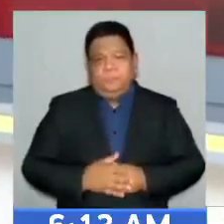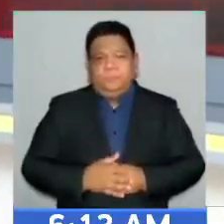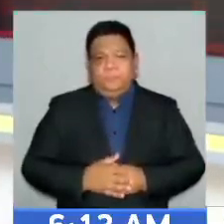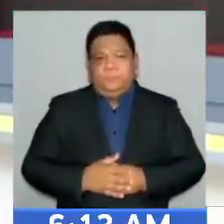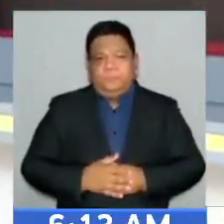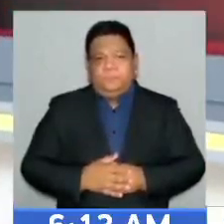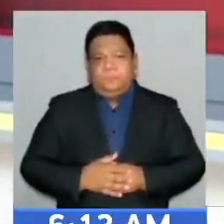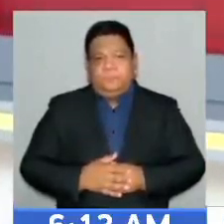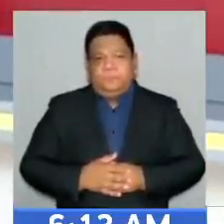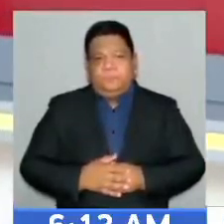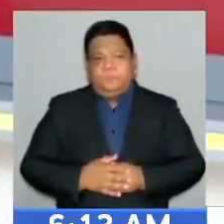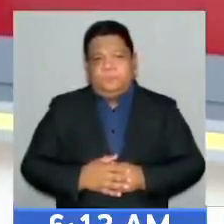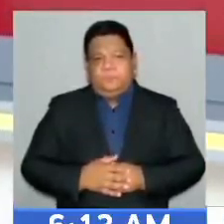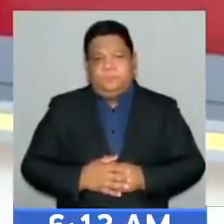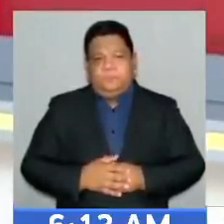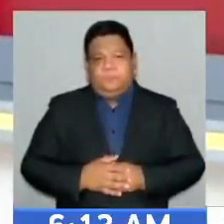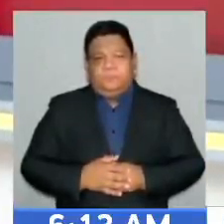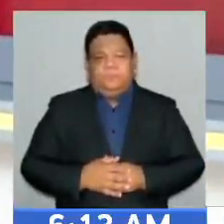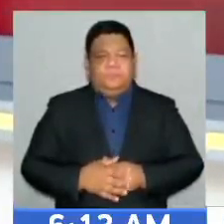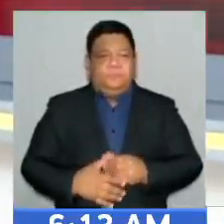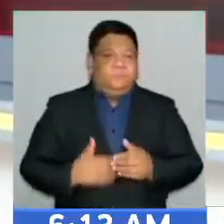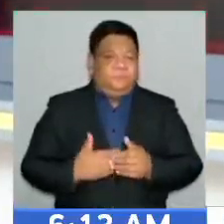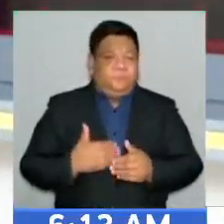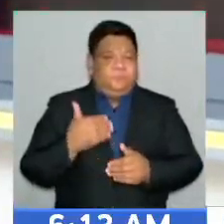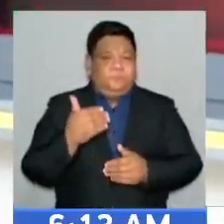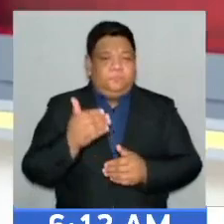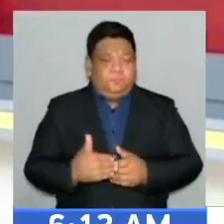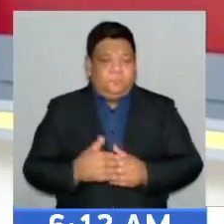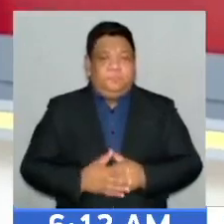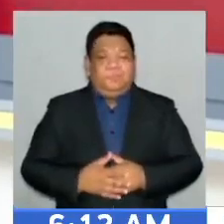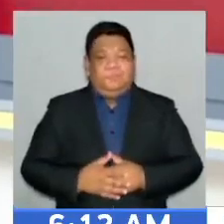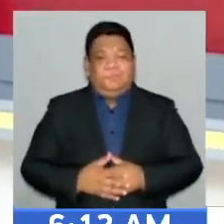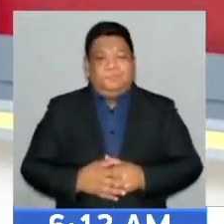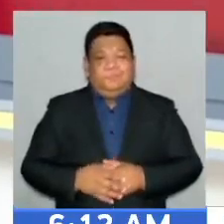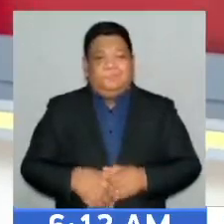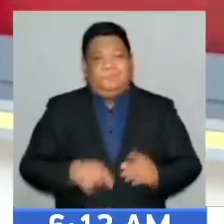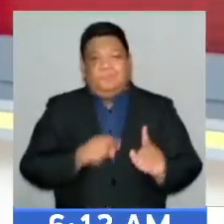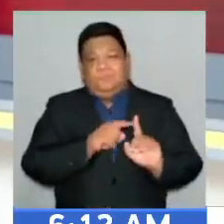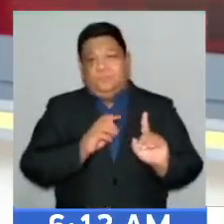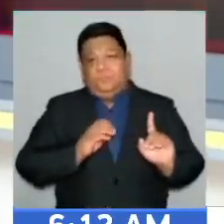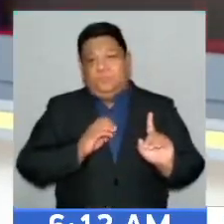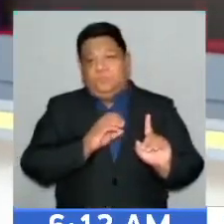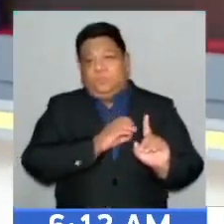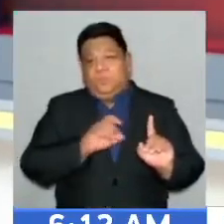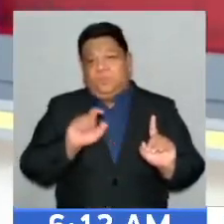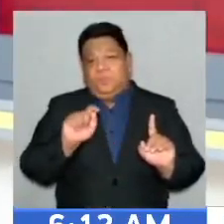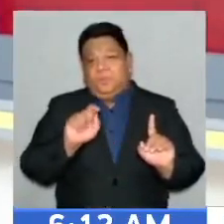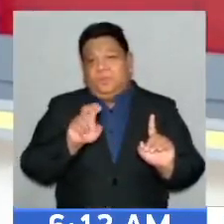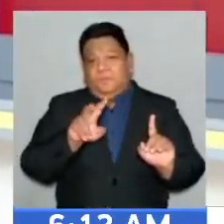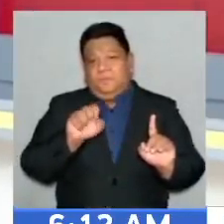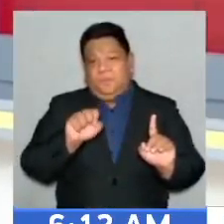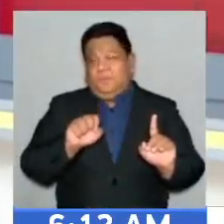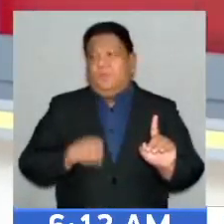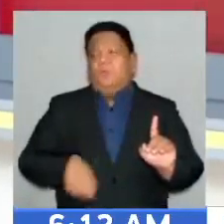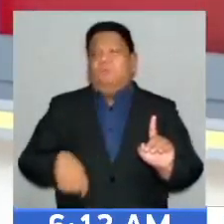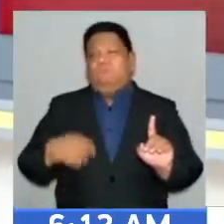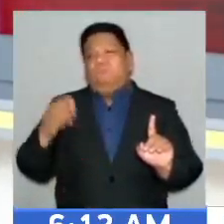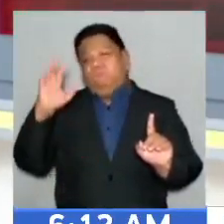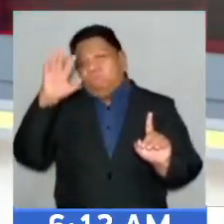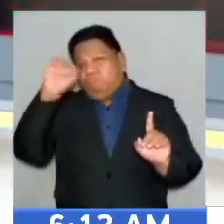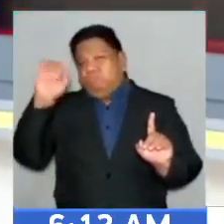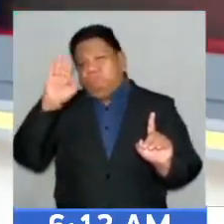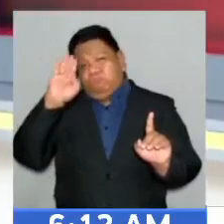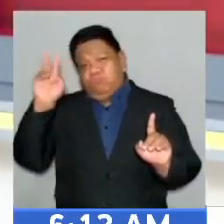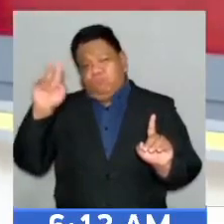Kasunod naman ng pagpapauwi sa kanya ni Pangulong Bongbong Marcos, may hiling si Negros Oriental 3rd District Representative Arnolfo Teves Jr. sa